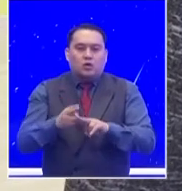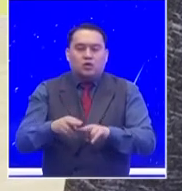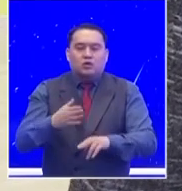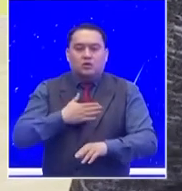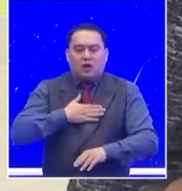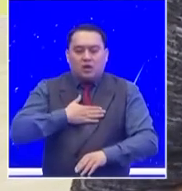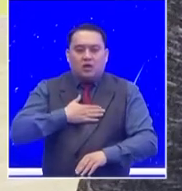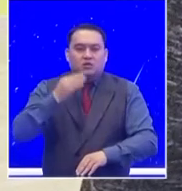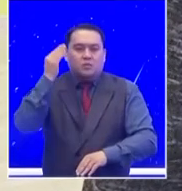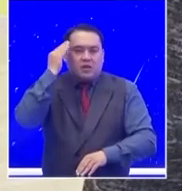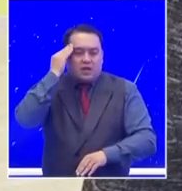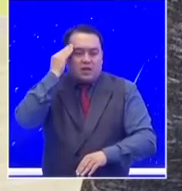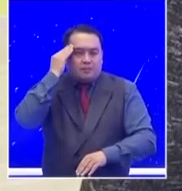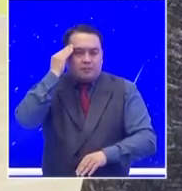взгляд,